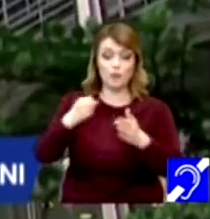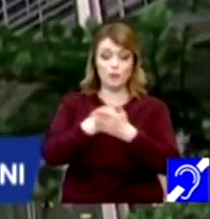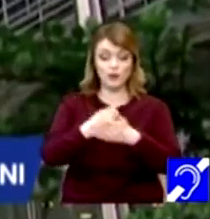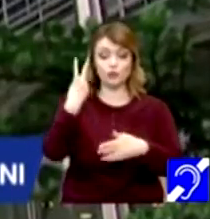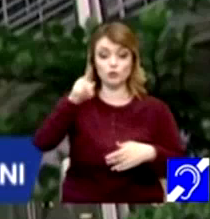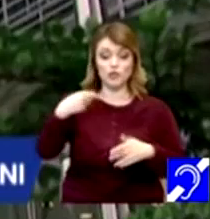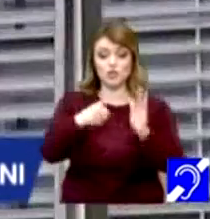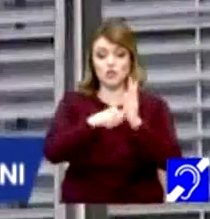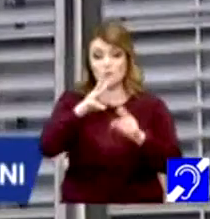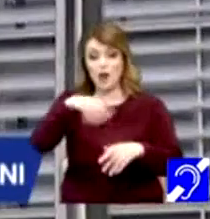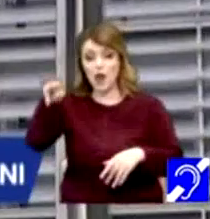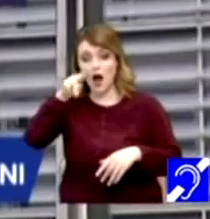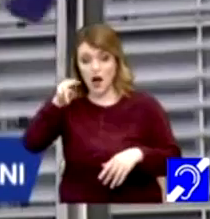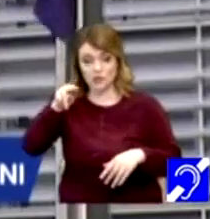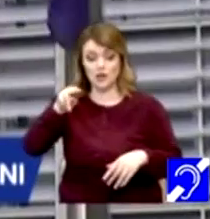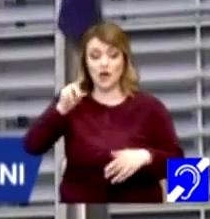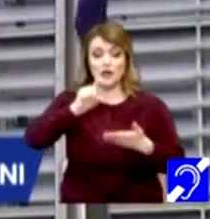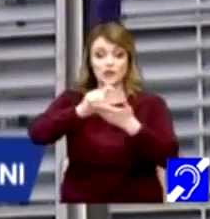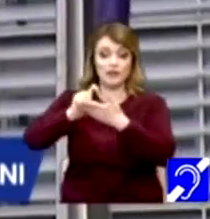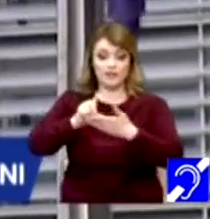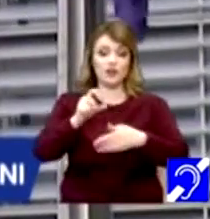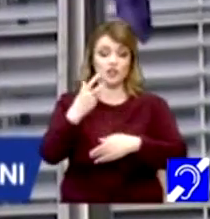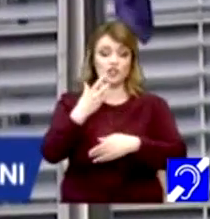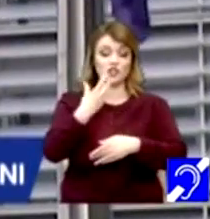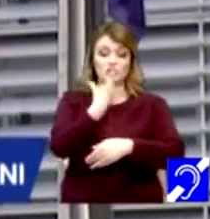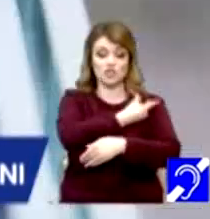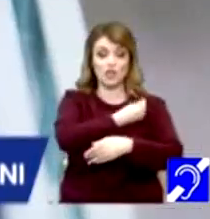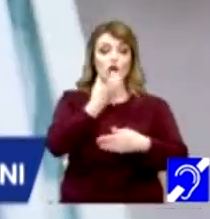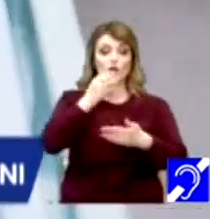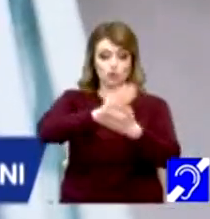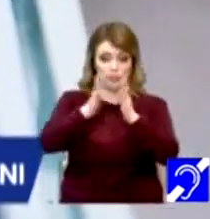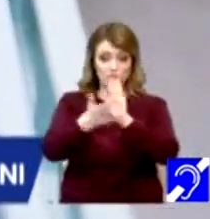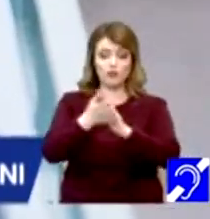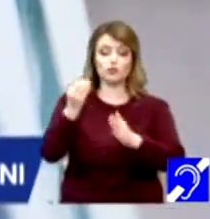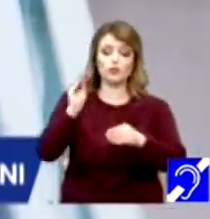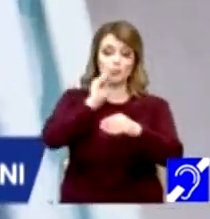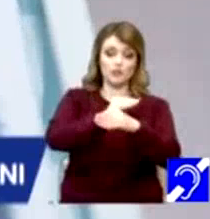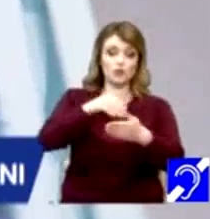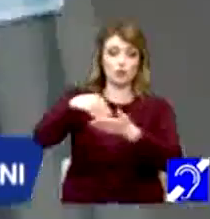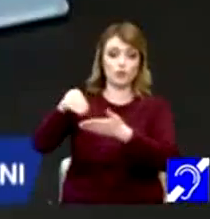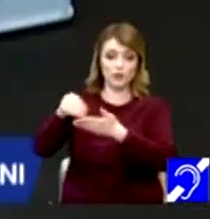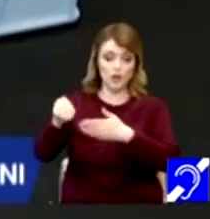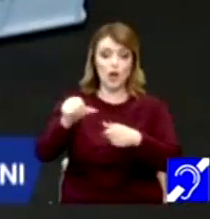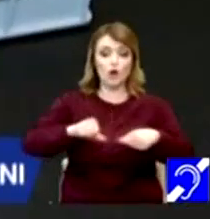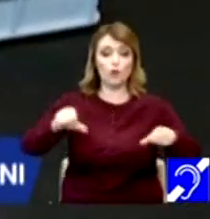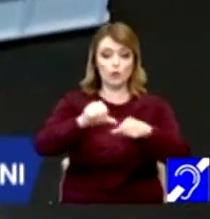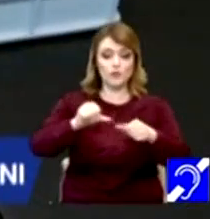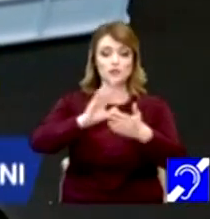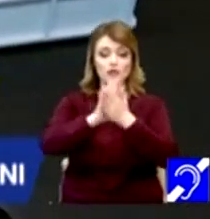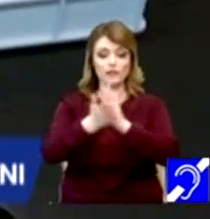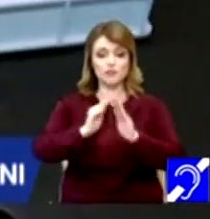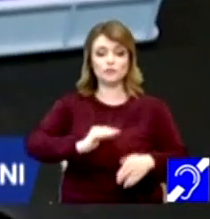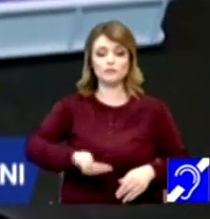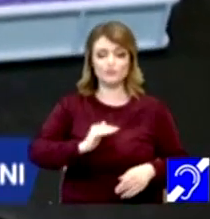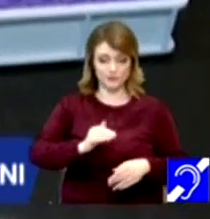2,6 miliarde de doze de vaccinuri și negociază achiziționarea unor loturi suplimentare. În plus, Comisia colaborează cu producătorii